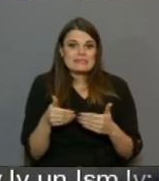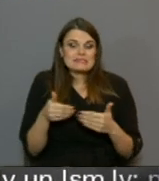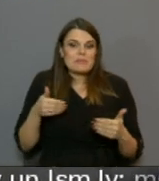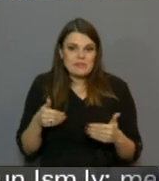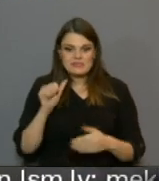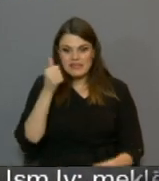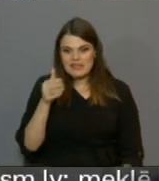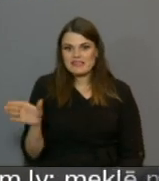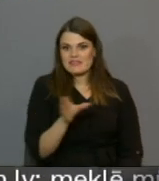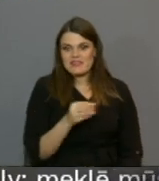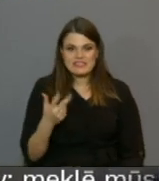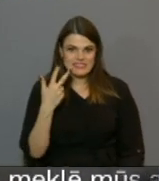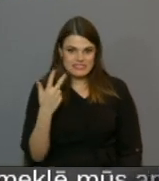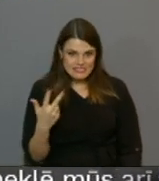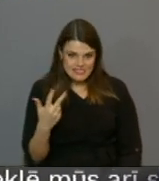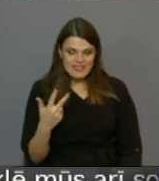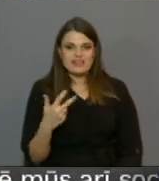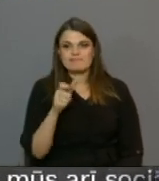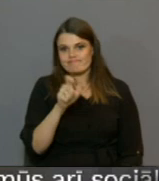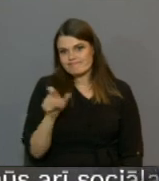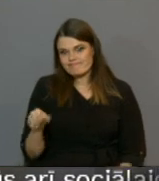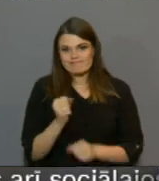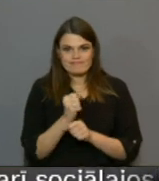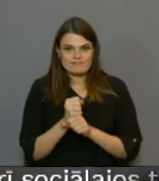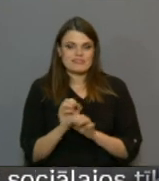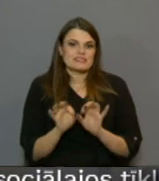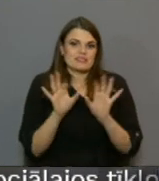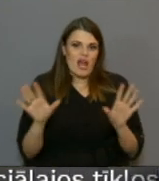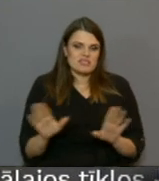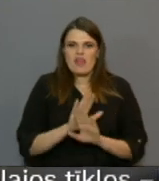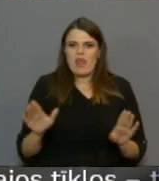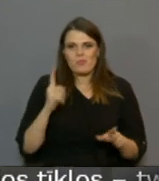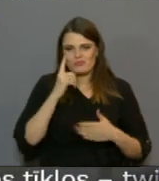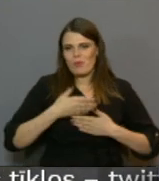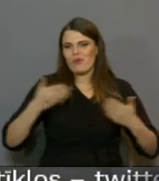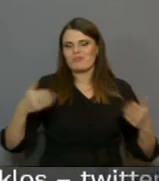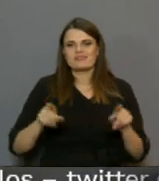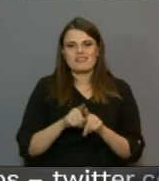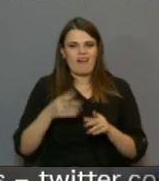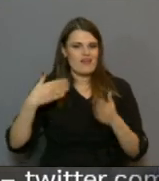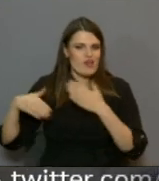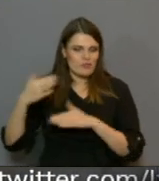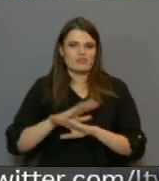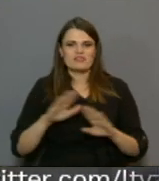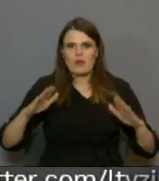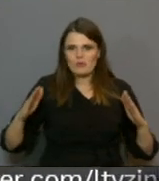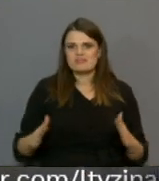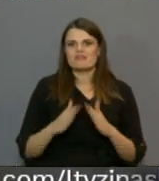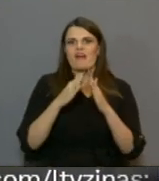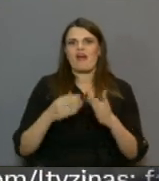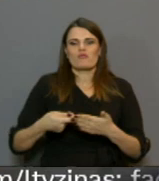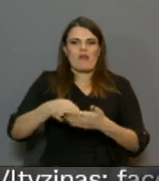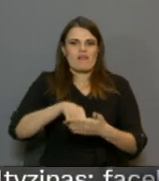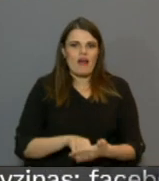Rīt visi trīs DJ sāks darbu, taču tas nenotiks tik publiski kā citus gadus. Nebūs ne svinīgās ieslēgšanas,